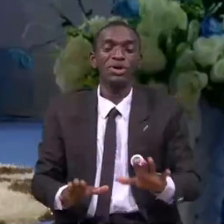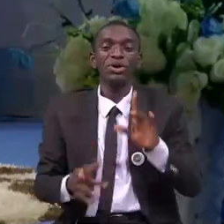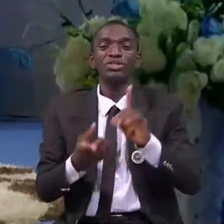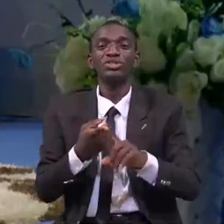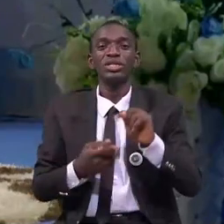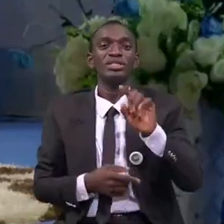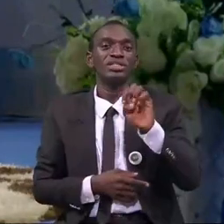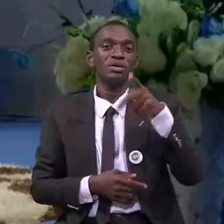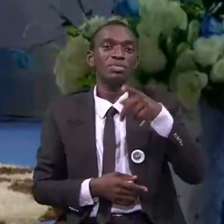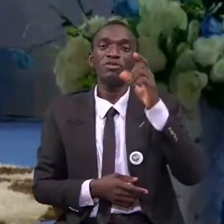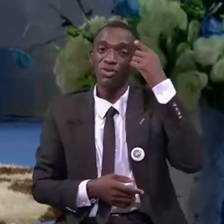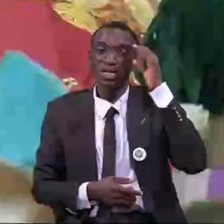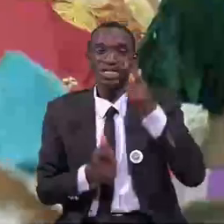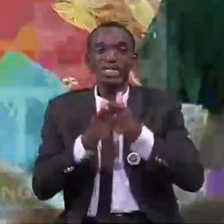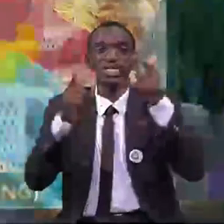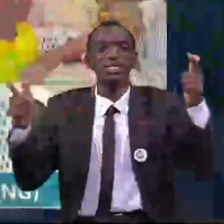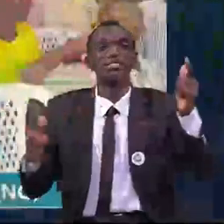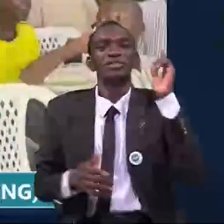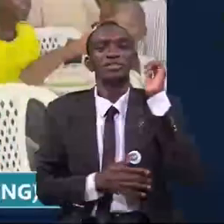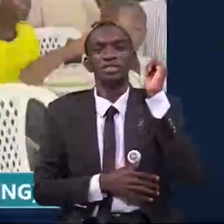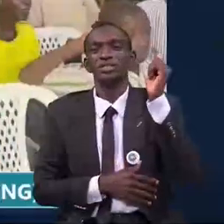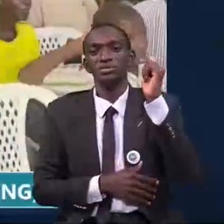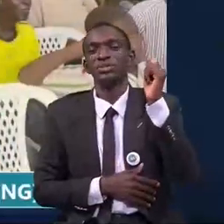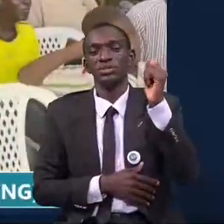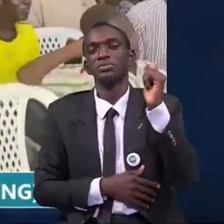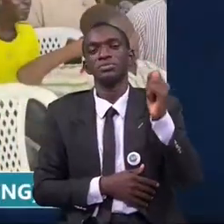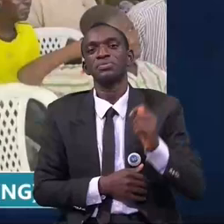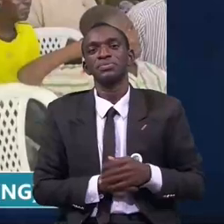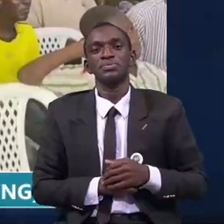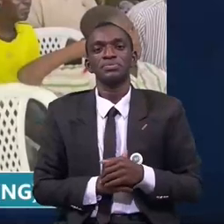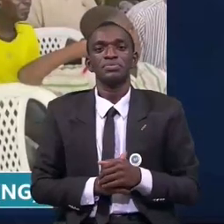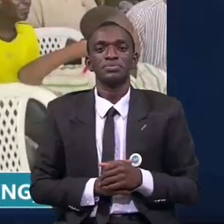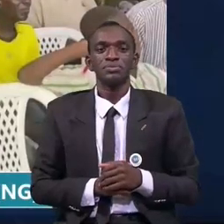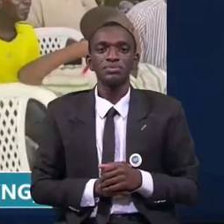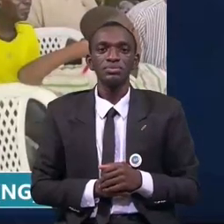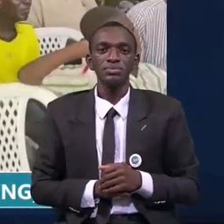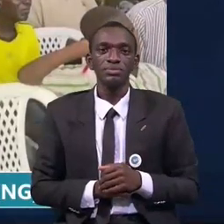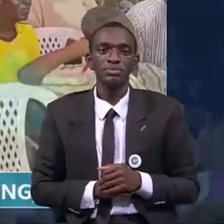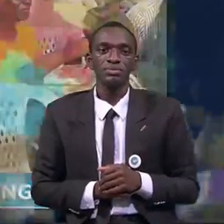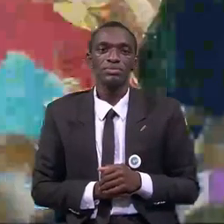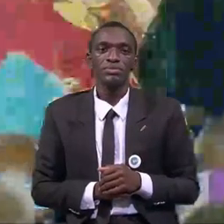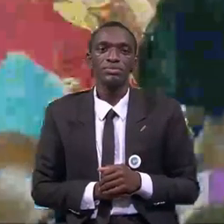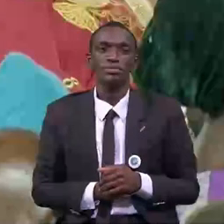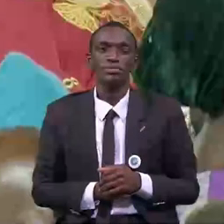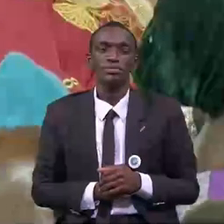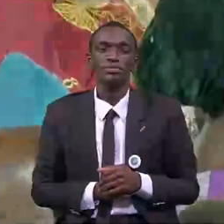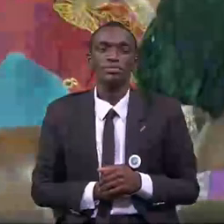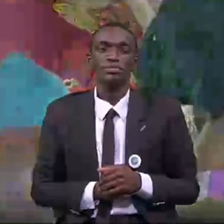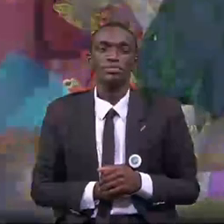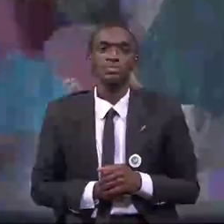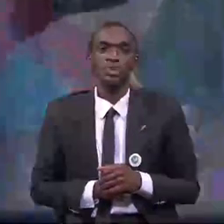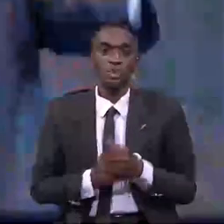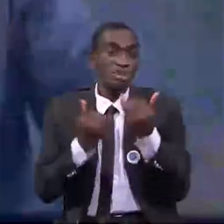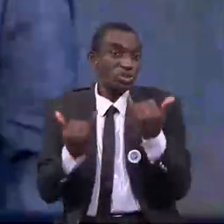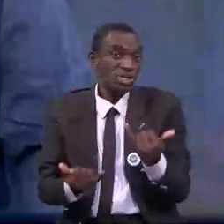il marchait sautant et loin Dieu il n'a pas non je vais montrer ça à maman je vais le faire montrer à à mes voisins non